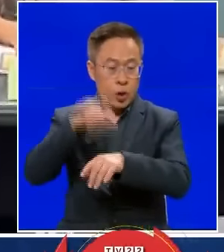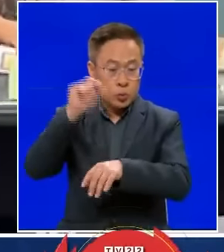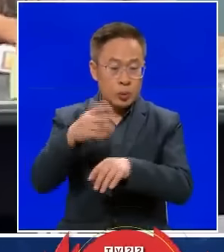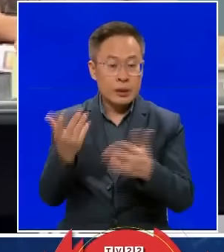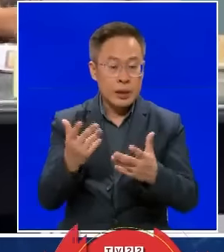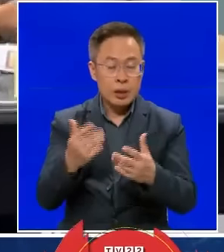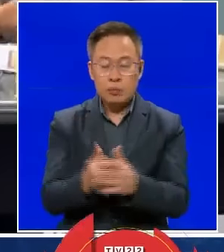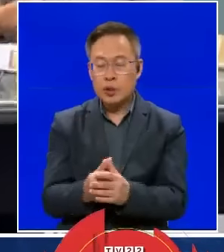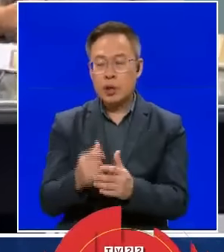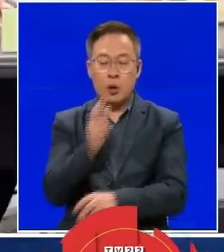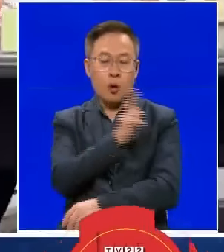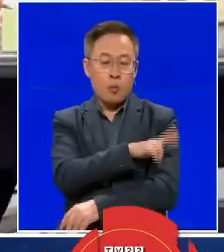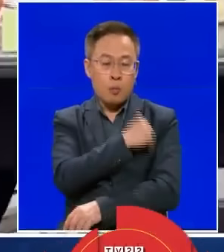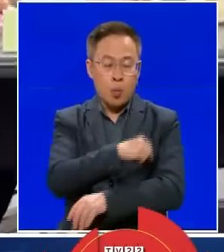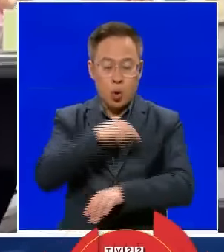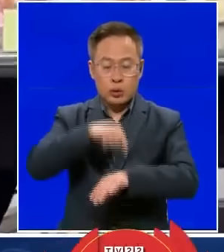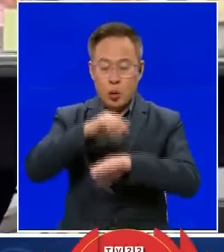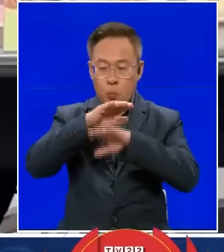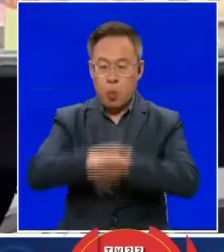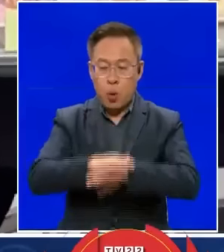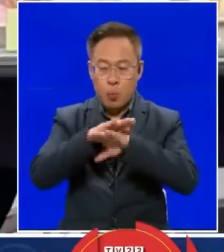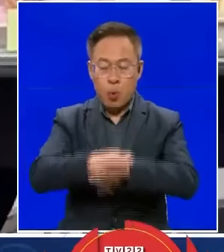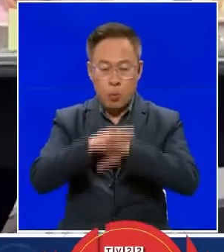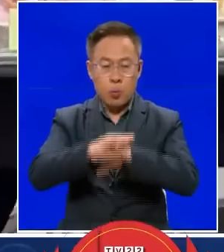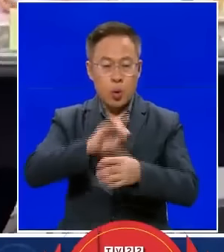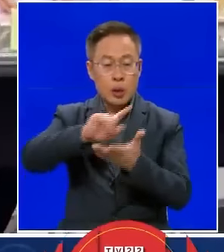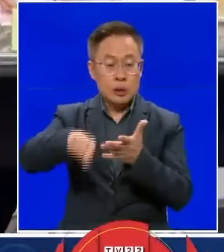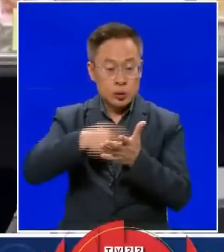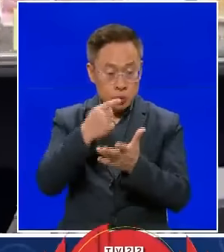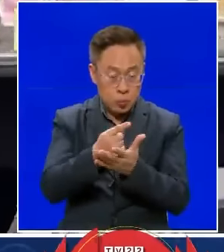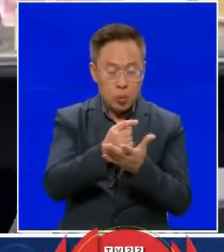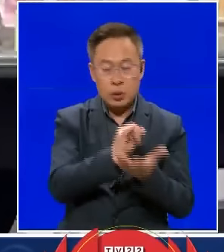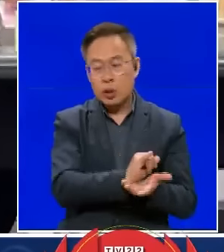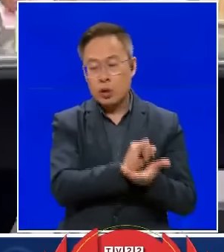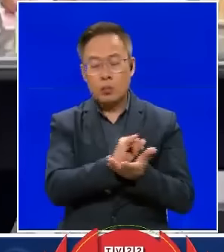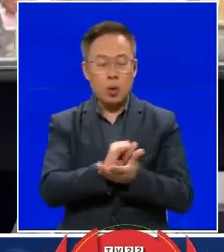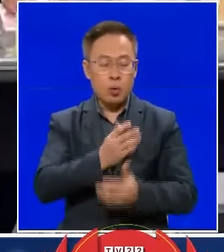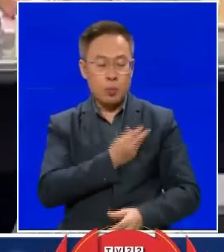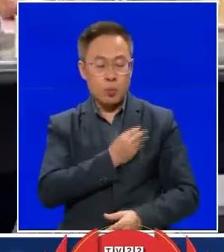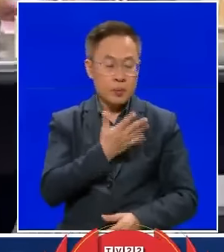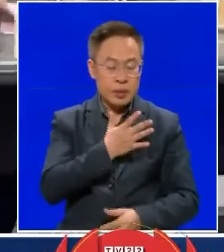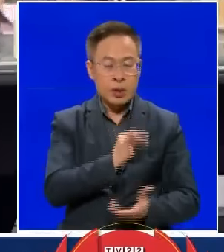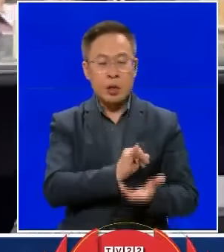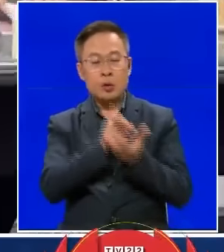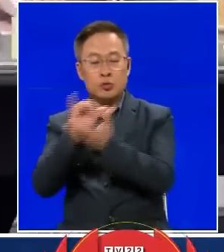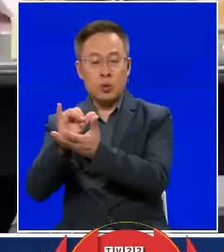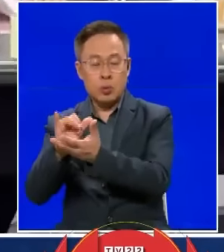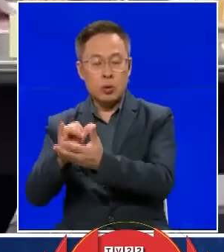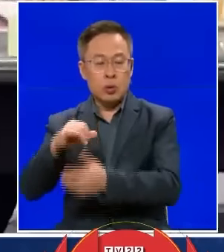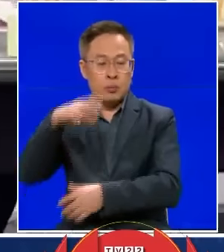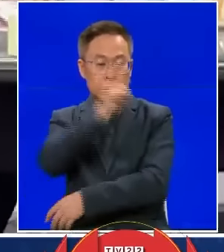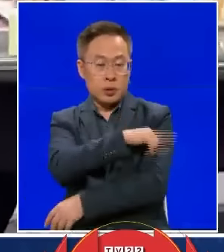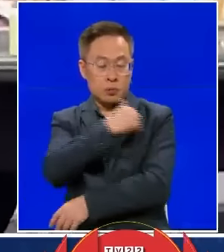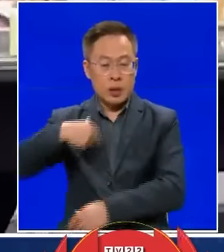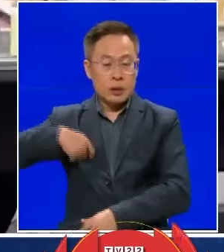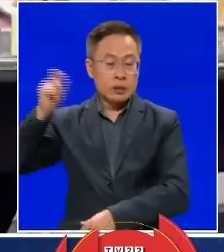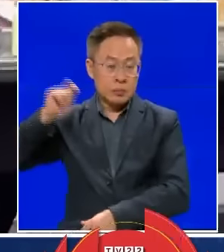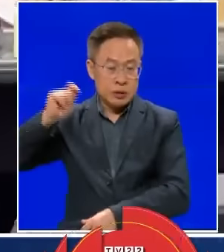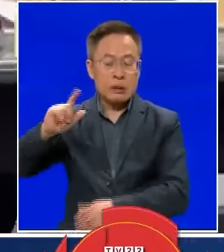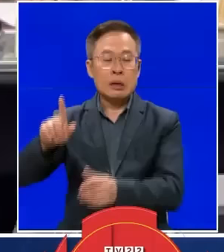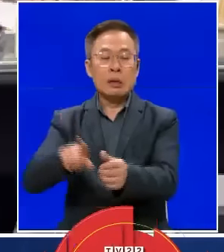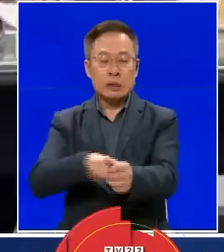บอกว่ามีการ CPRเนี่ยเป็นชั่วโมงเลยกว่าจะส่งส่งต่อมาที่โรงพยาบาลธรรมศาสตร์เดี๋ยวก็ต้องรอรายละเอียดในเรื่องนี้เหมือนกันนะคะหลัง